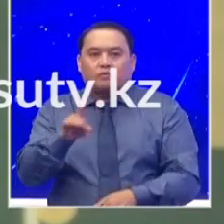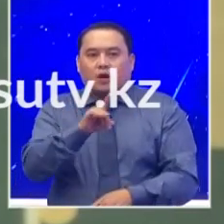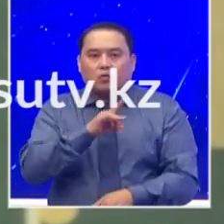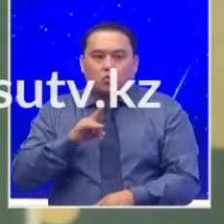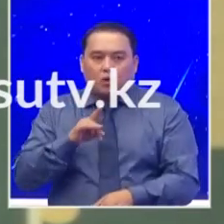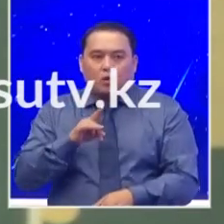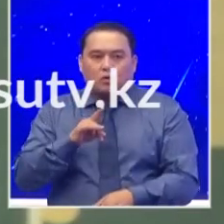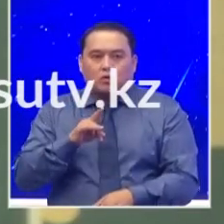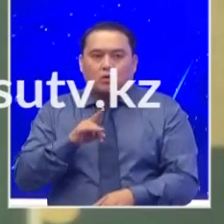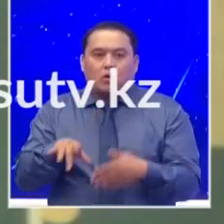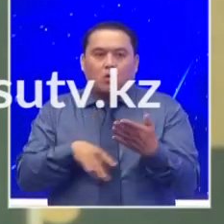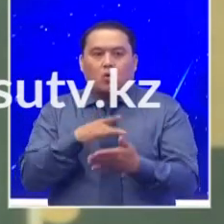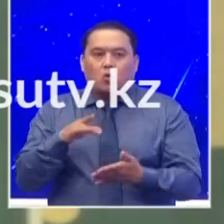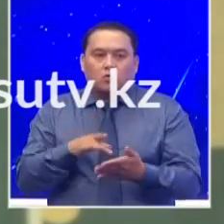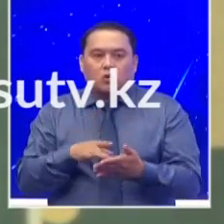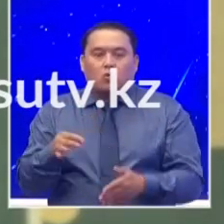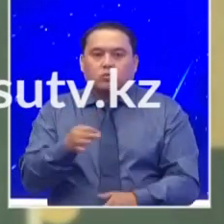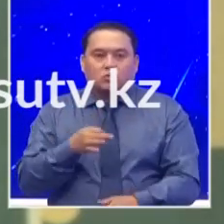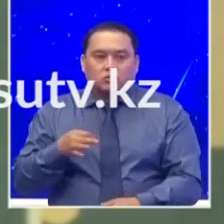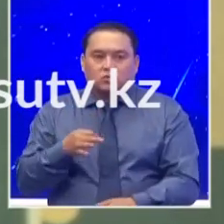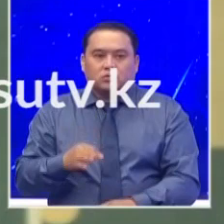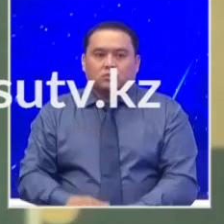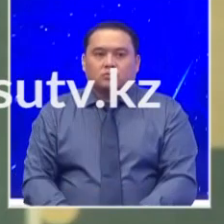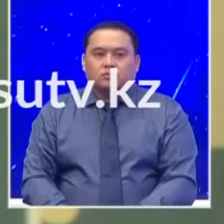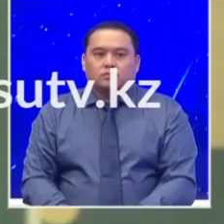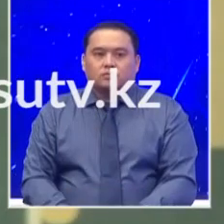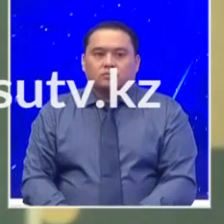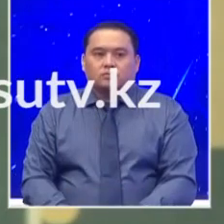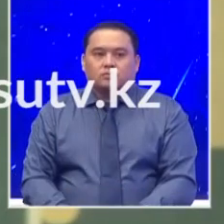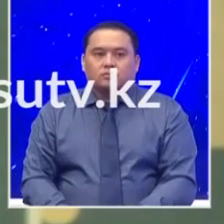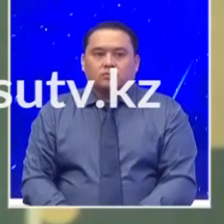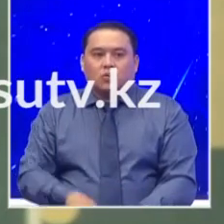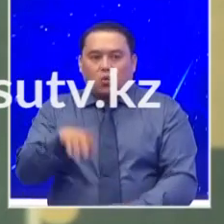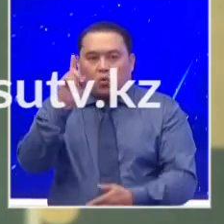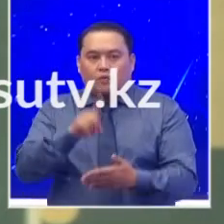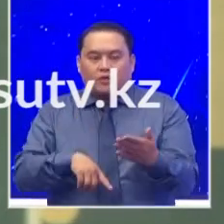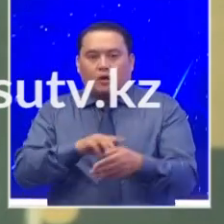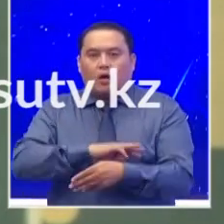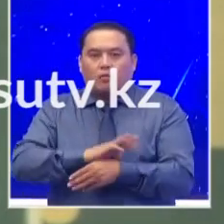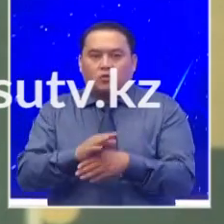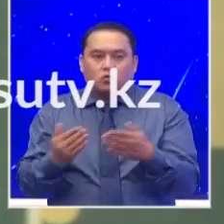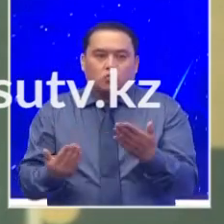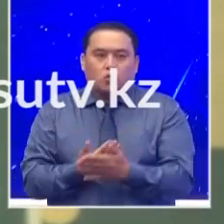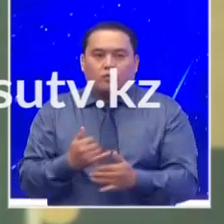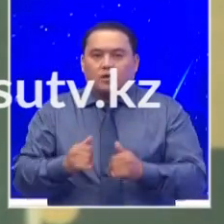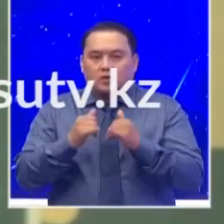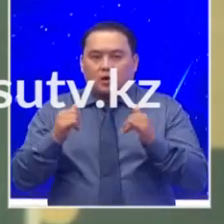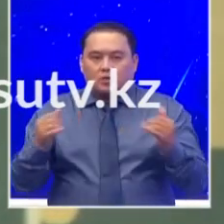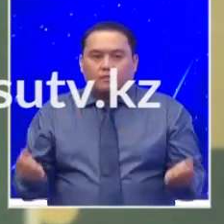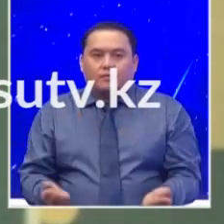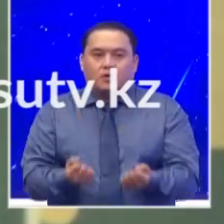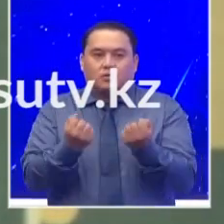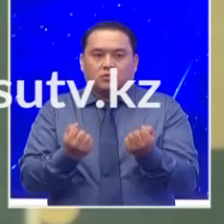районах и городах нашей области по образцу областного центра. Уверен, это обеспечит новый импульс для всестороннего